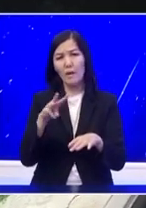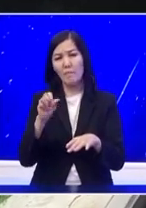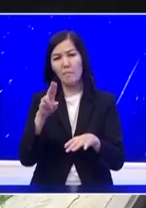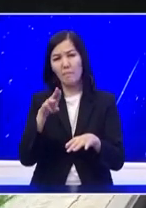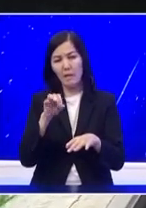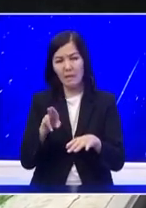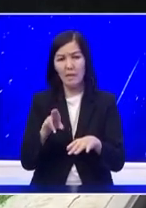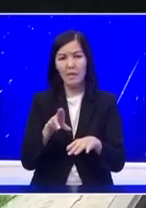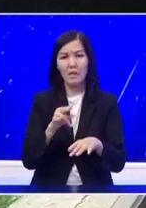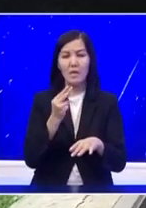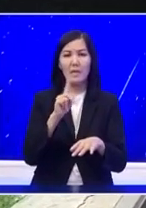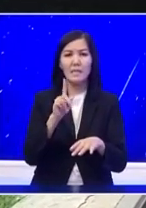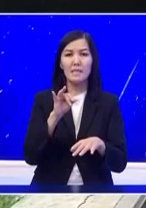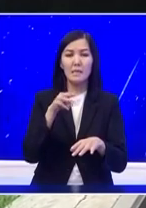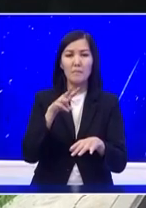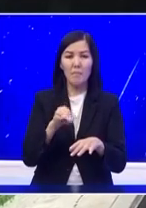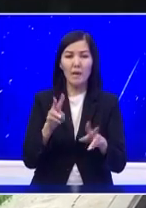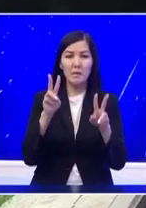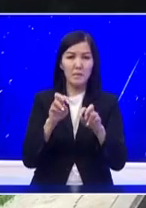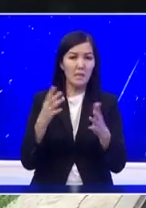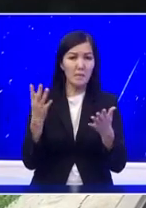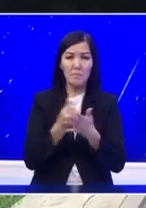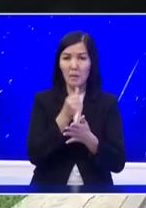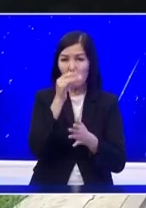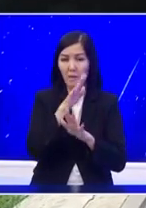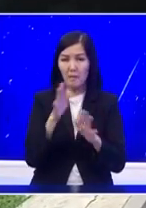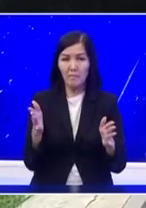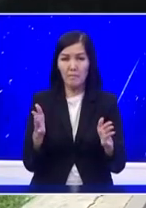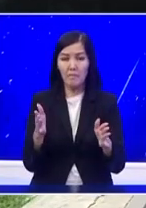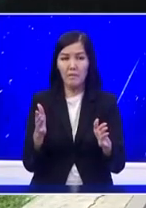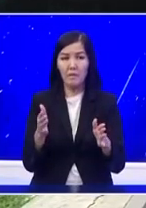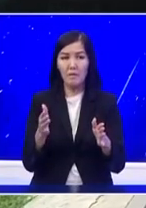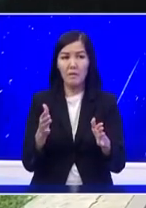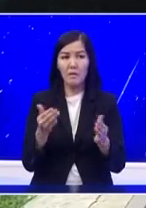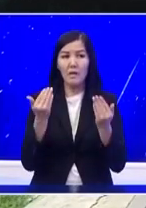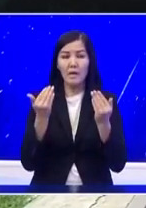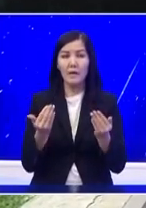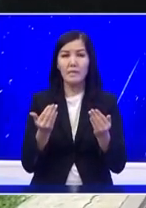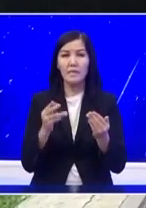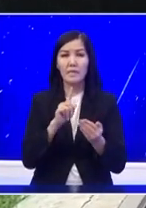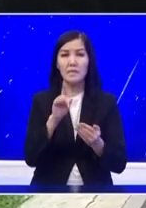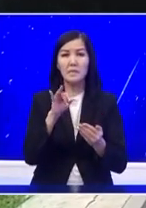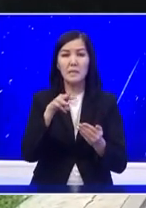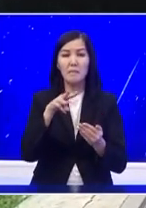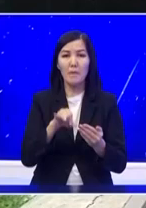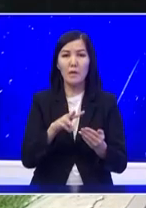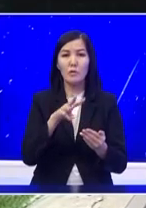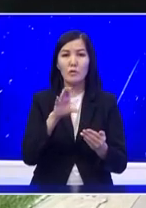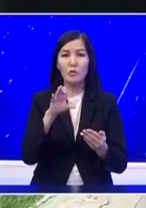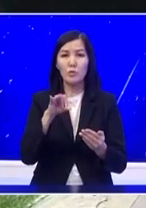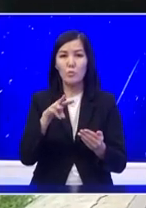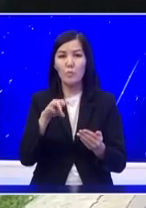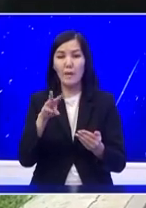немесе. Іздедім, тапқан жоқпын. Сосын енді бір апта болды, шынымен де ауырып жүрмін. Бірақ та осы зитмакты, сумамедті, басқа